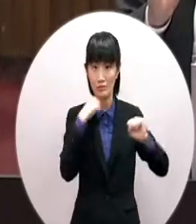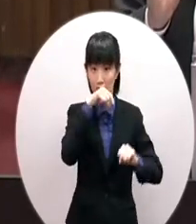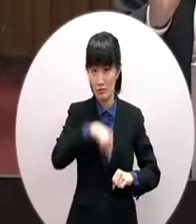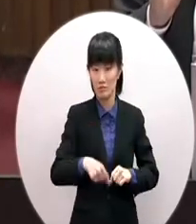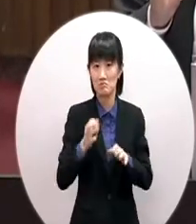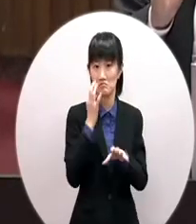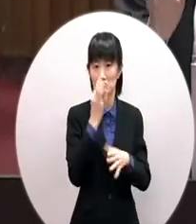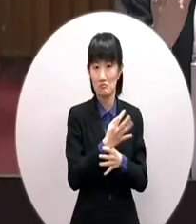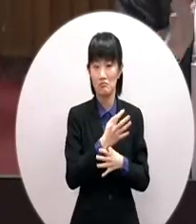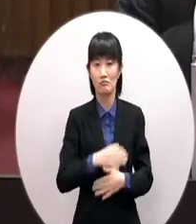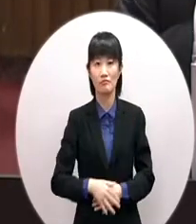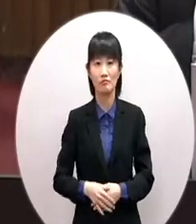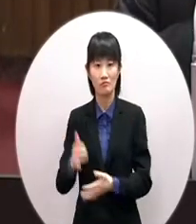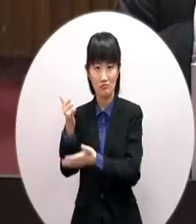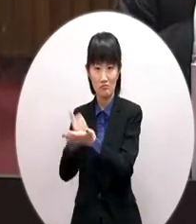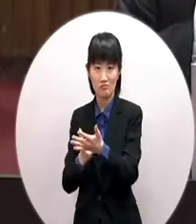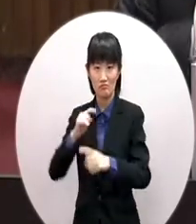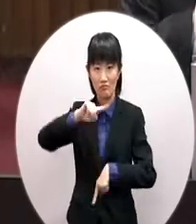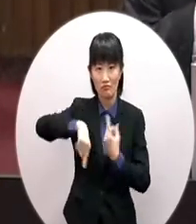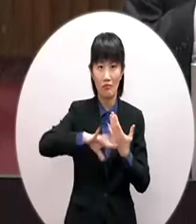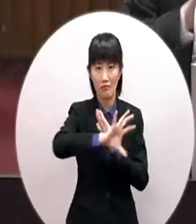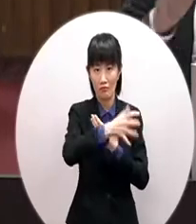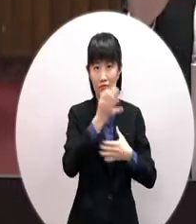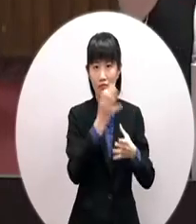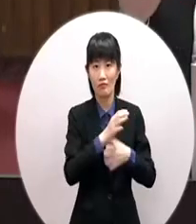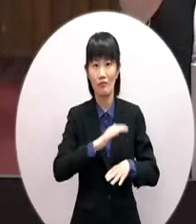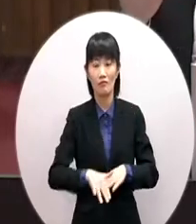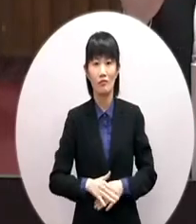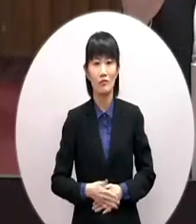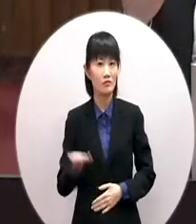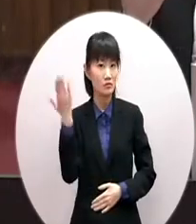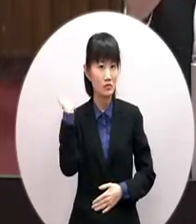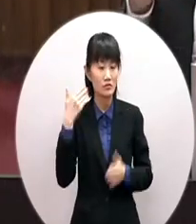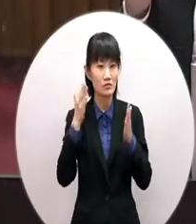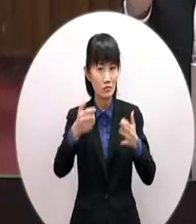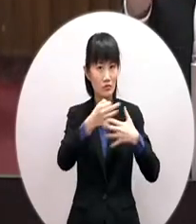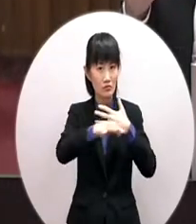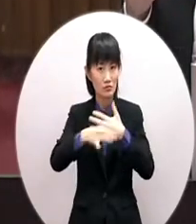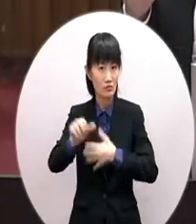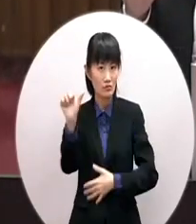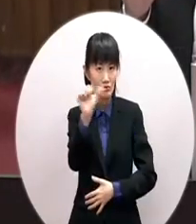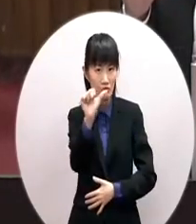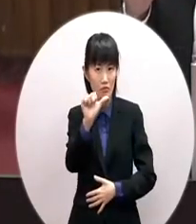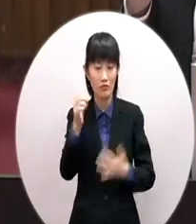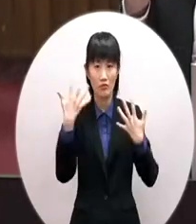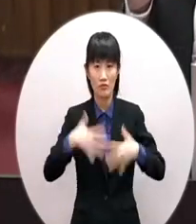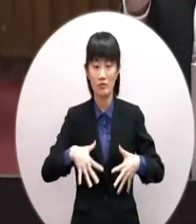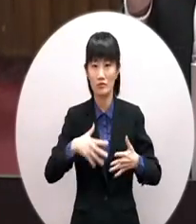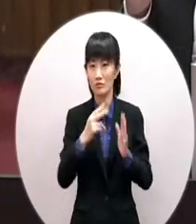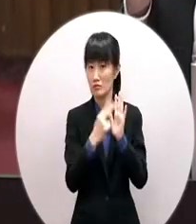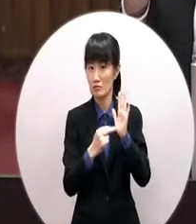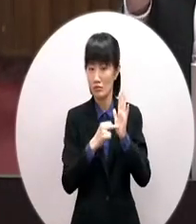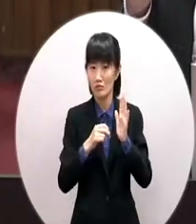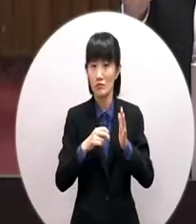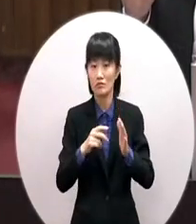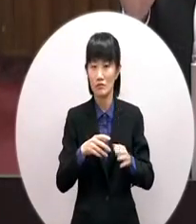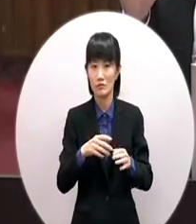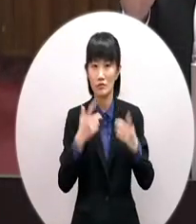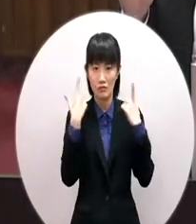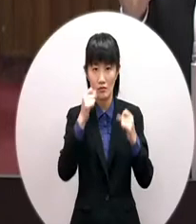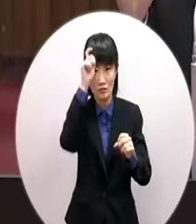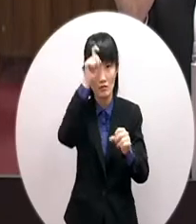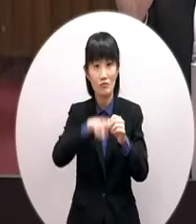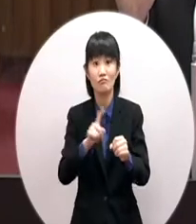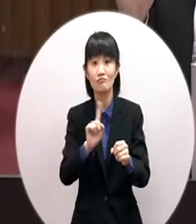边归于返乡啊。 对啊，这个就是后我们之前解决五缺一个很重要的这个目的的这